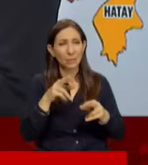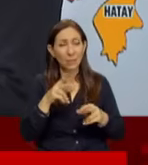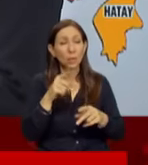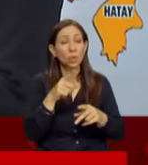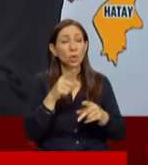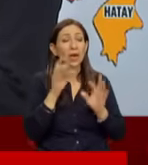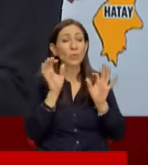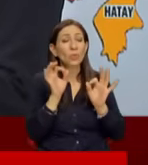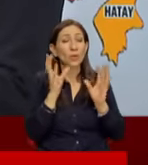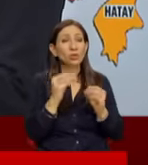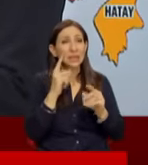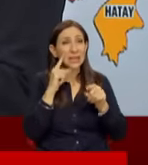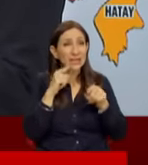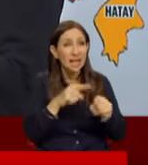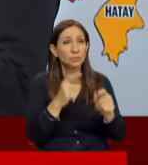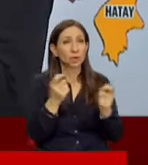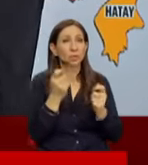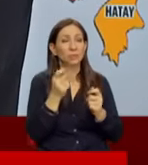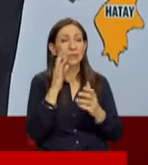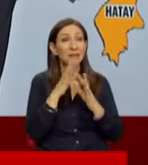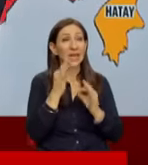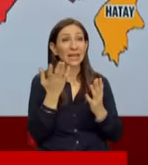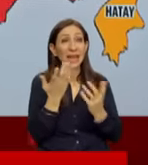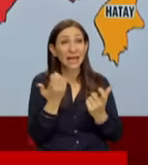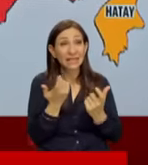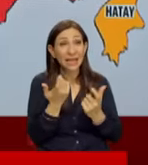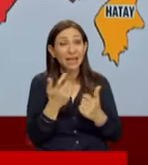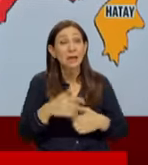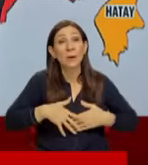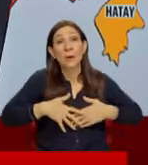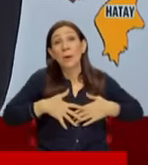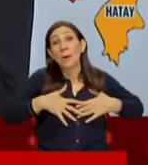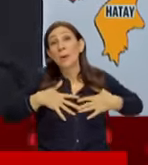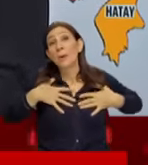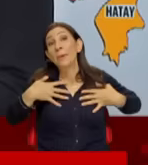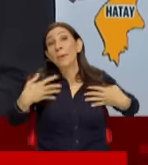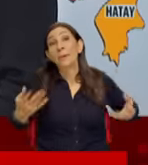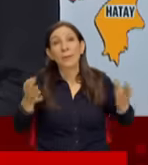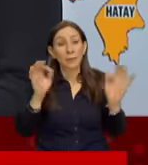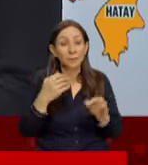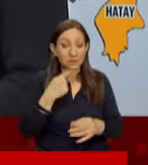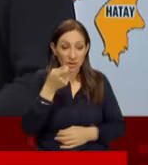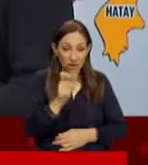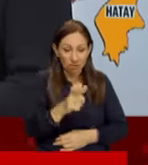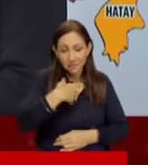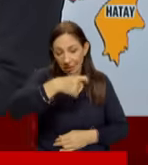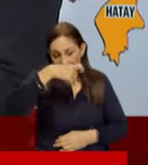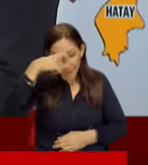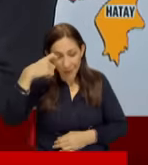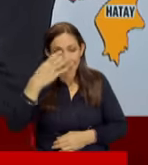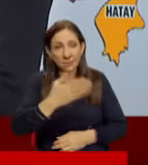bu olayları mümkün olduğunca takip etmeye çalışıyorum. Yani insanlar hangi aşamada isyan ediyorlar? Ya bizim işçimiz, bizim